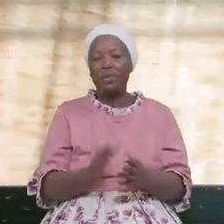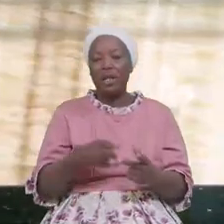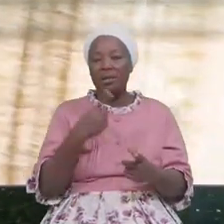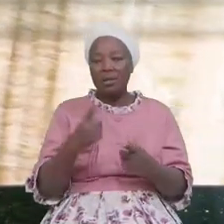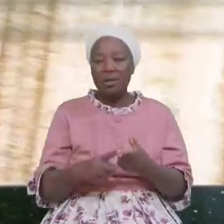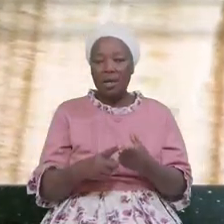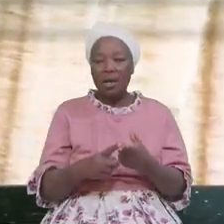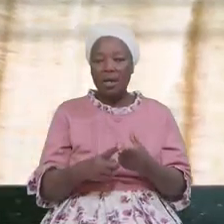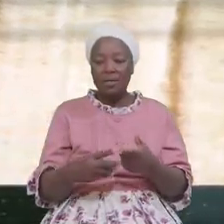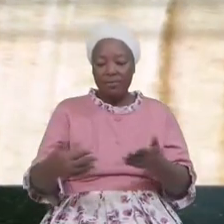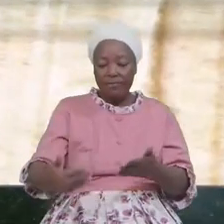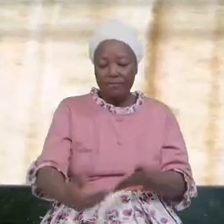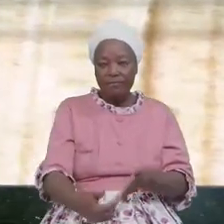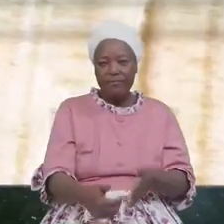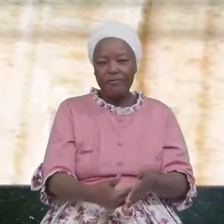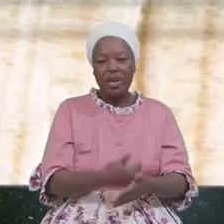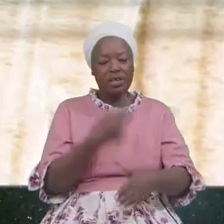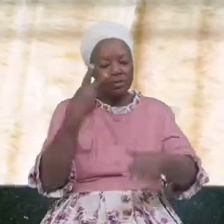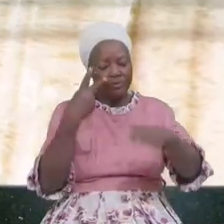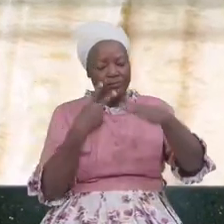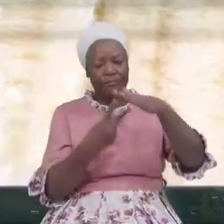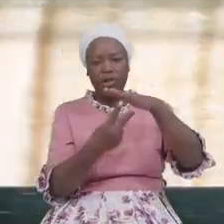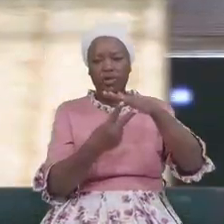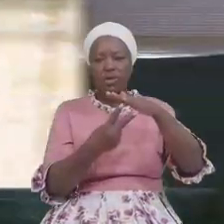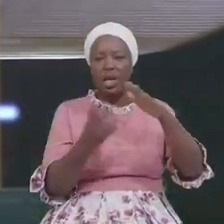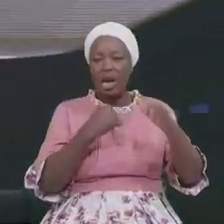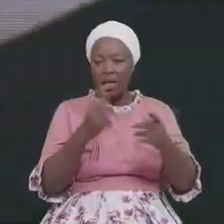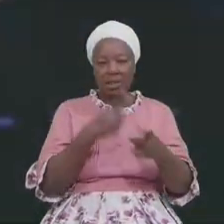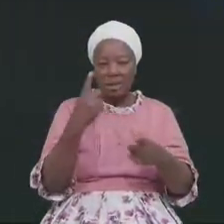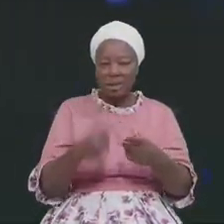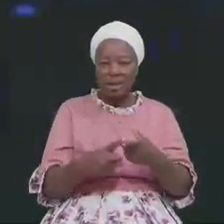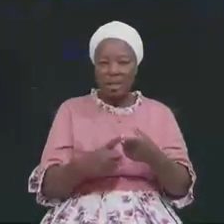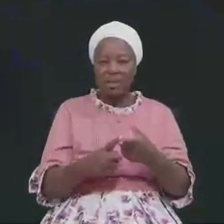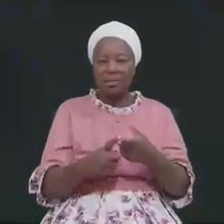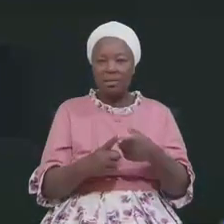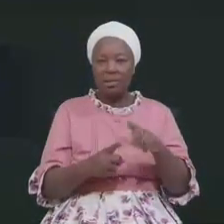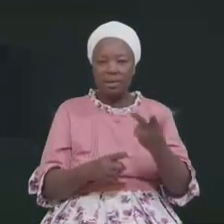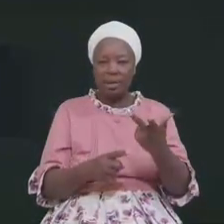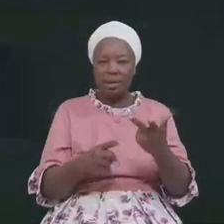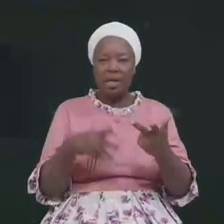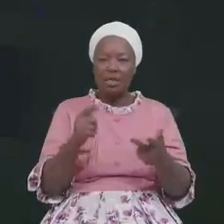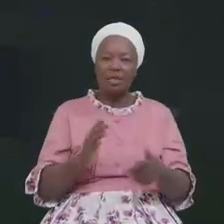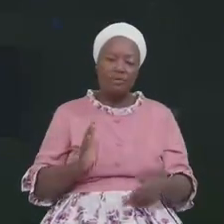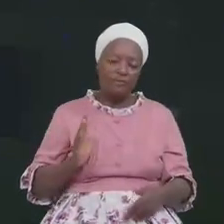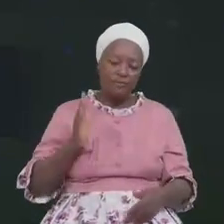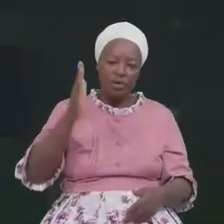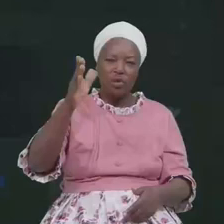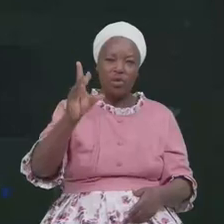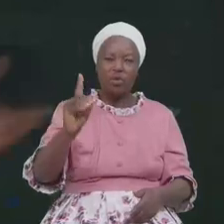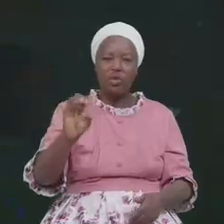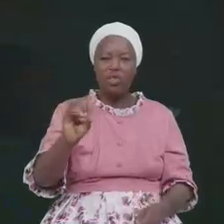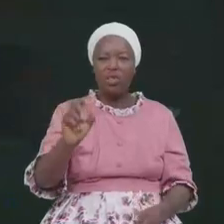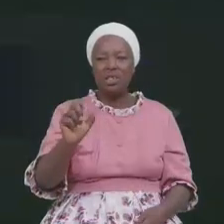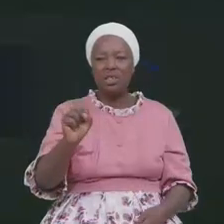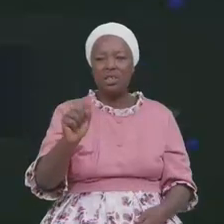deuxièmement, une nouvelle vision, et troisièmement, la destinée future.